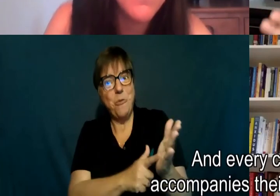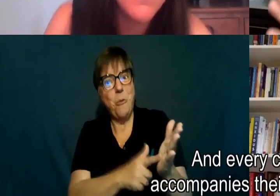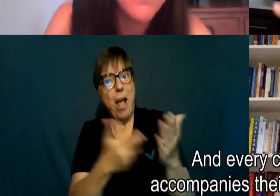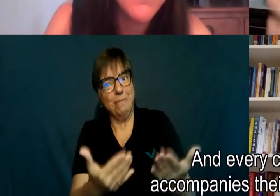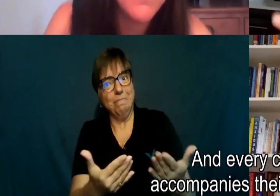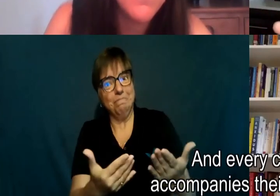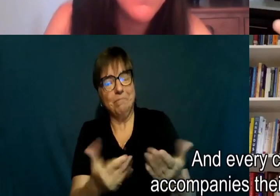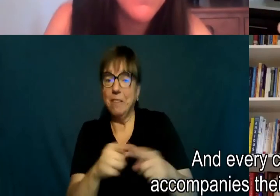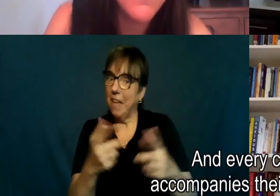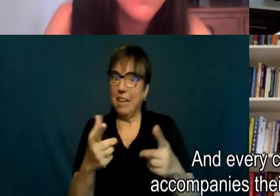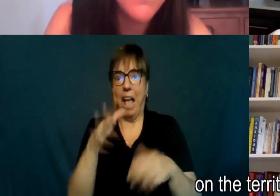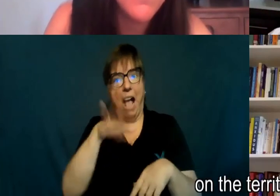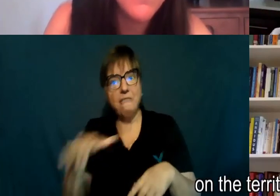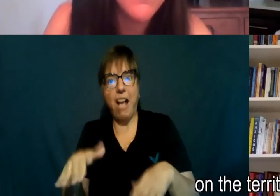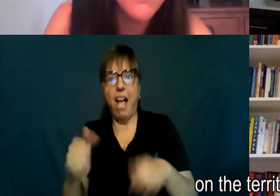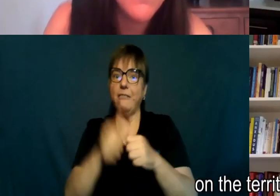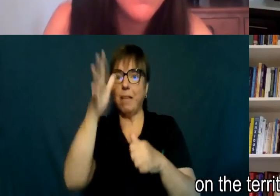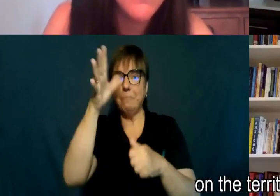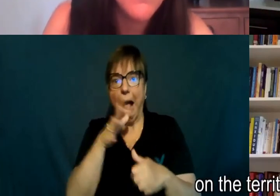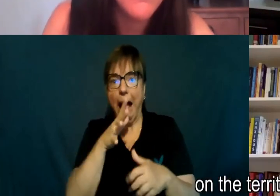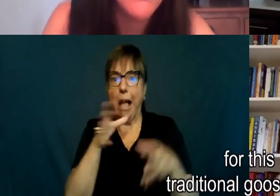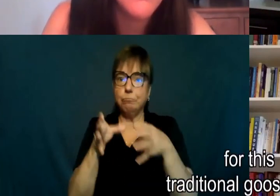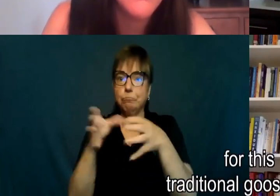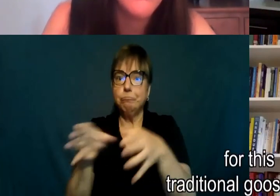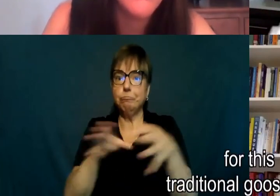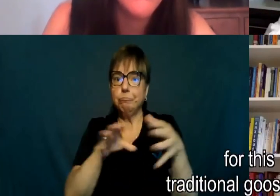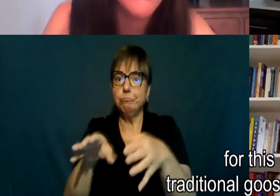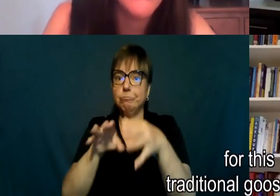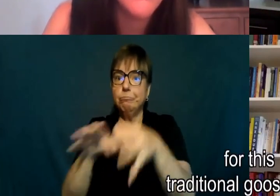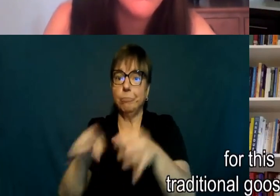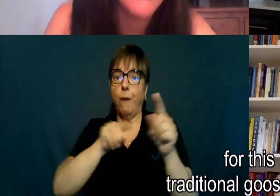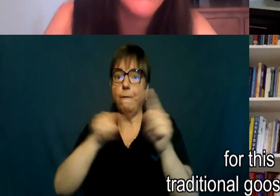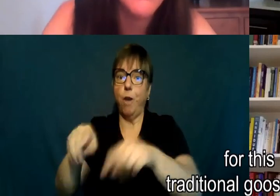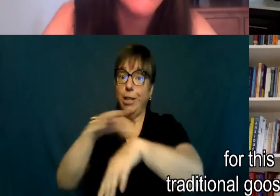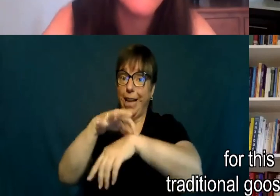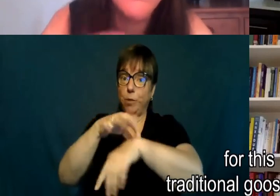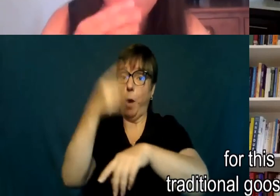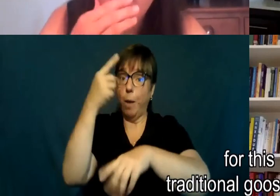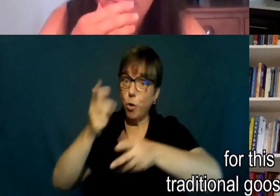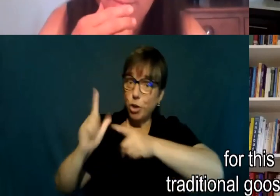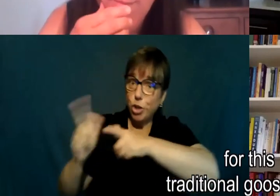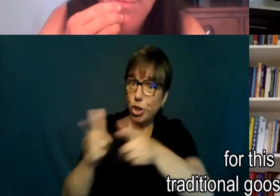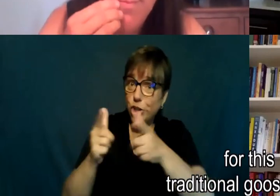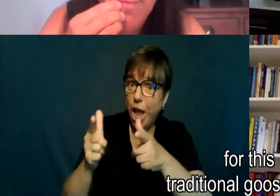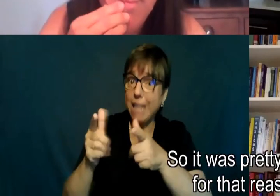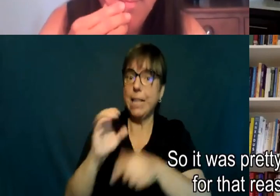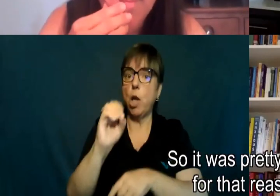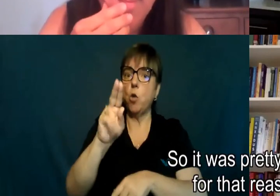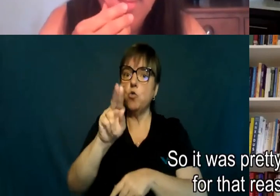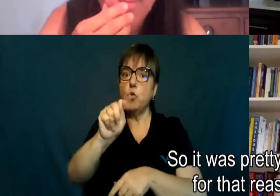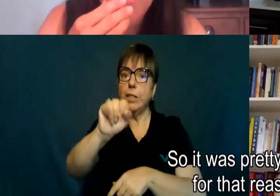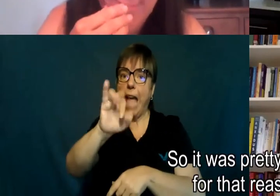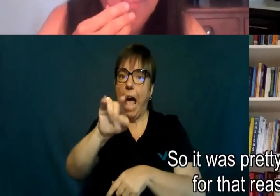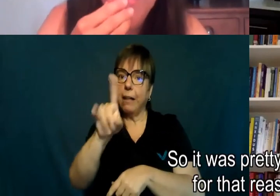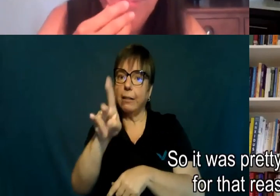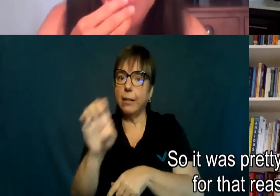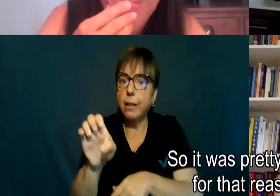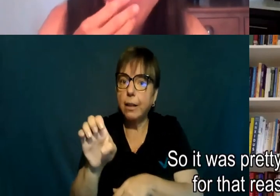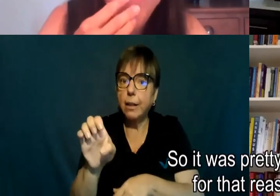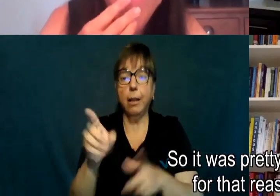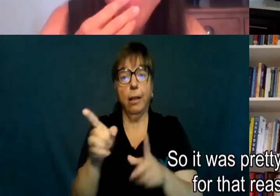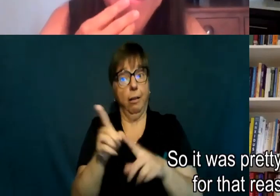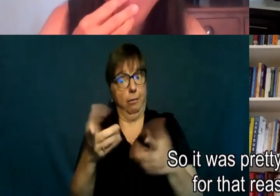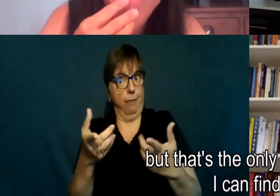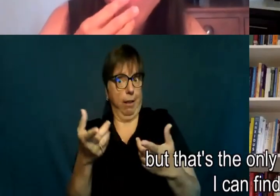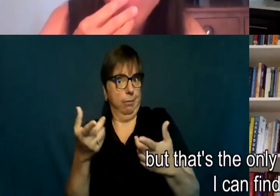accompagnent leurs parents sur le territoire pour cette chasse traditionnelle à l'outarde. Alors, ça tombait bien cette